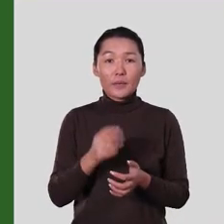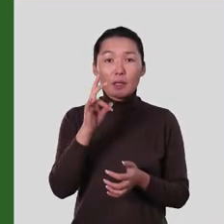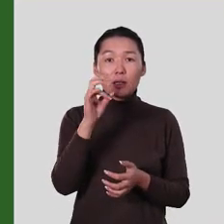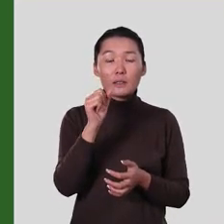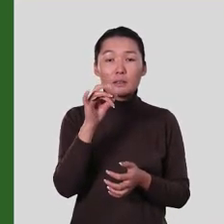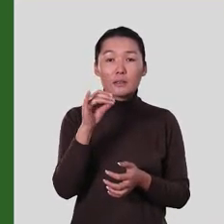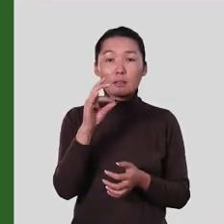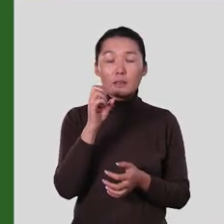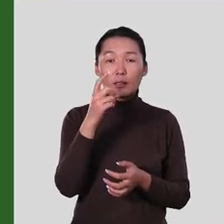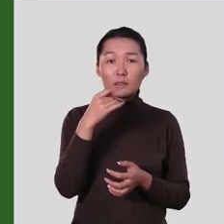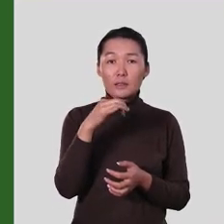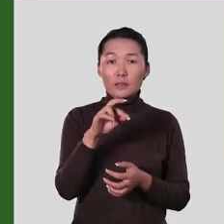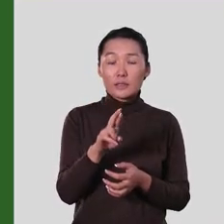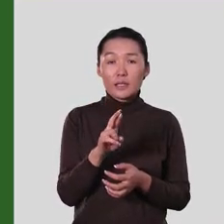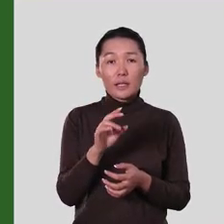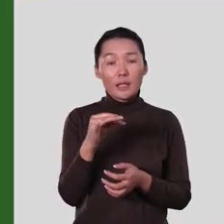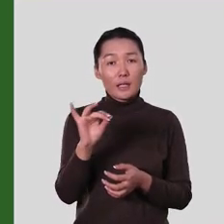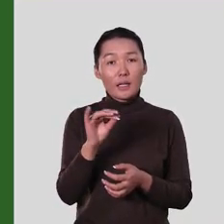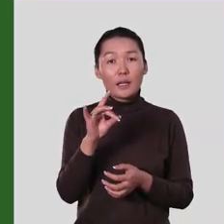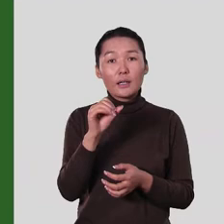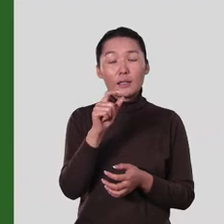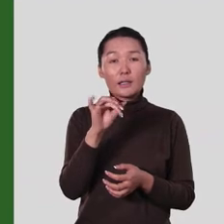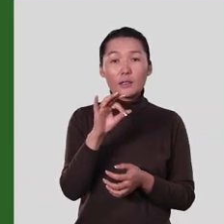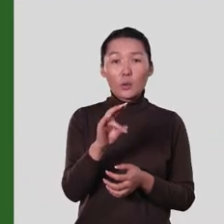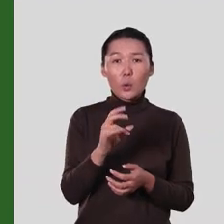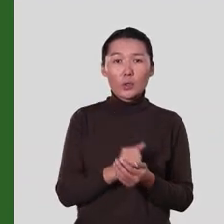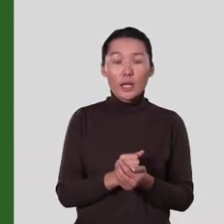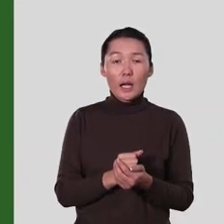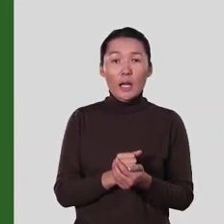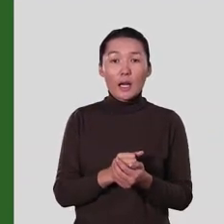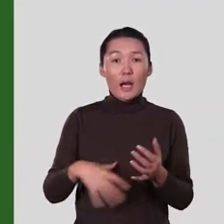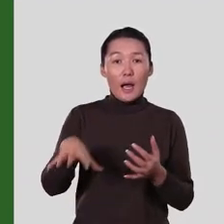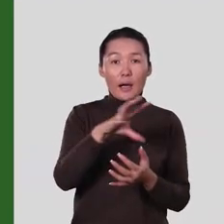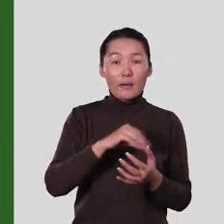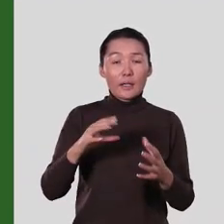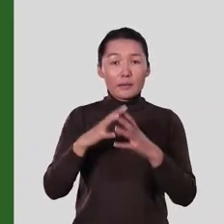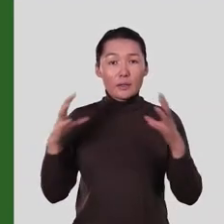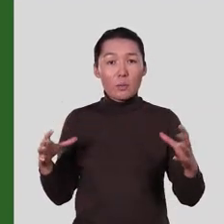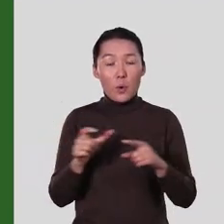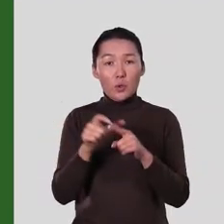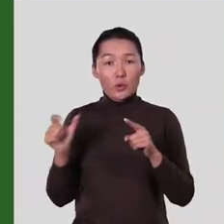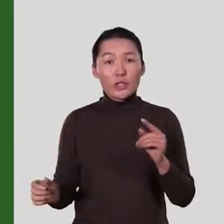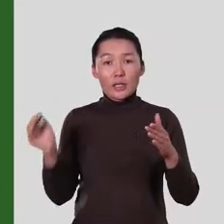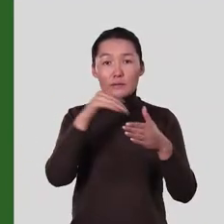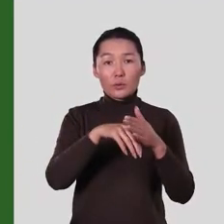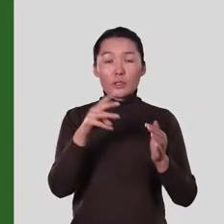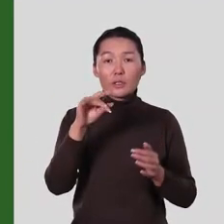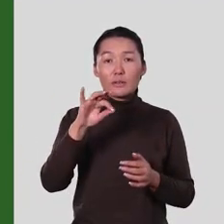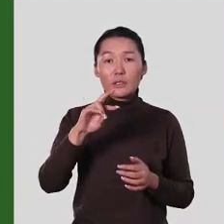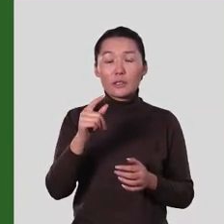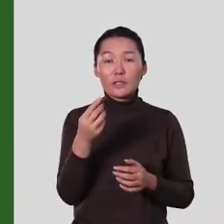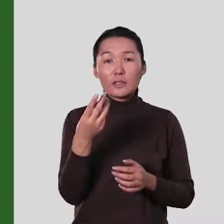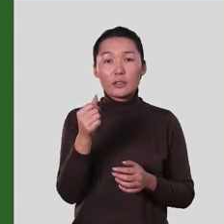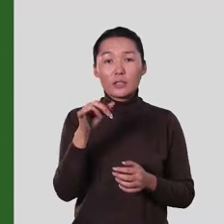Нарынский гидрогеологический регион охватывает большую часть внутреннего Тяньшаня,